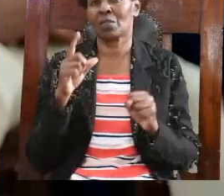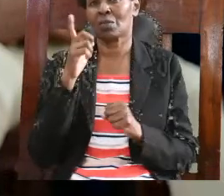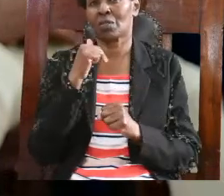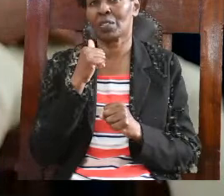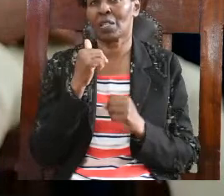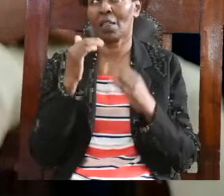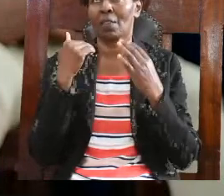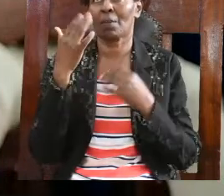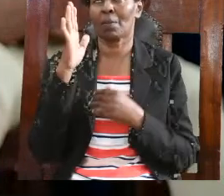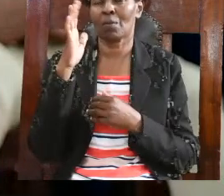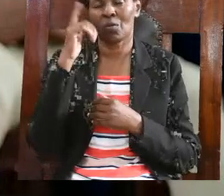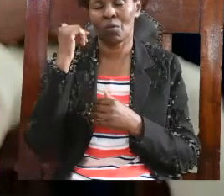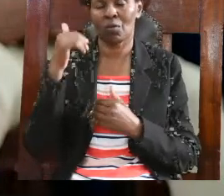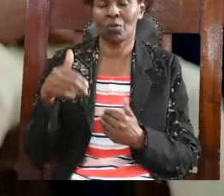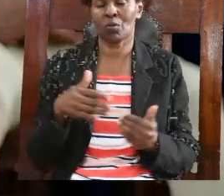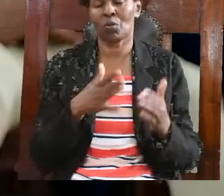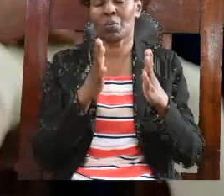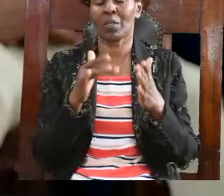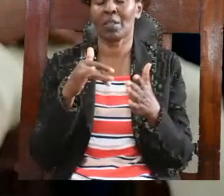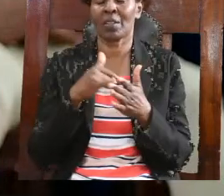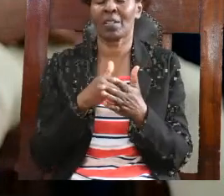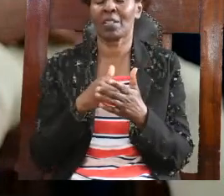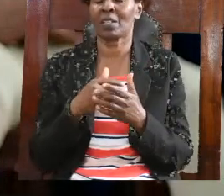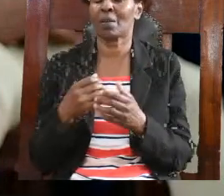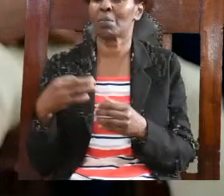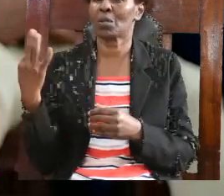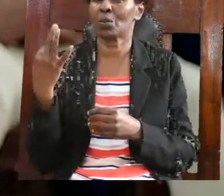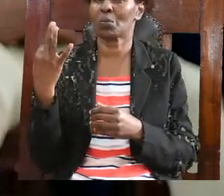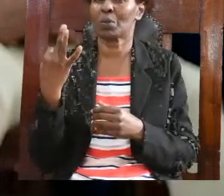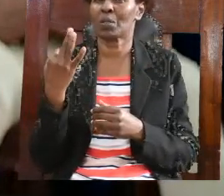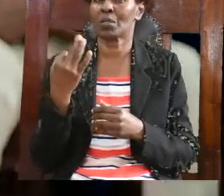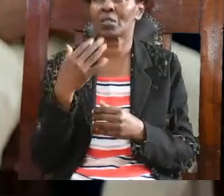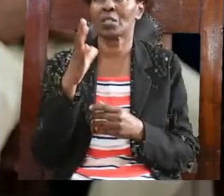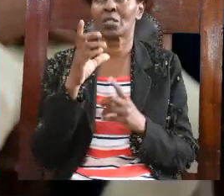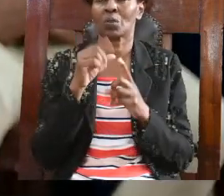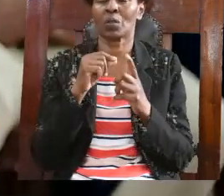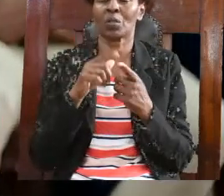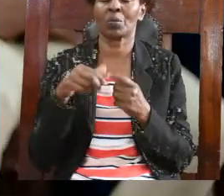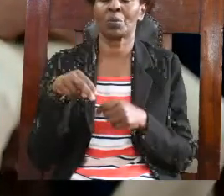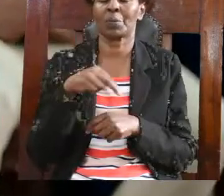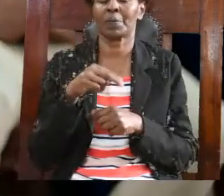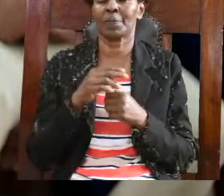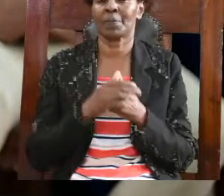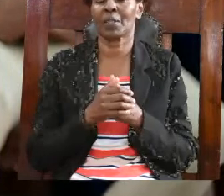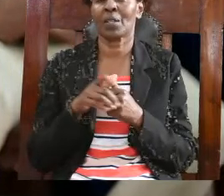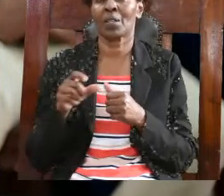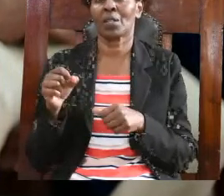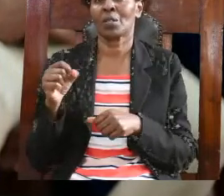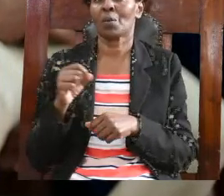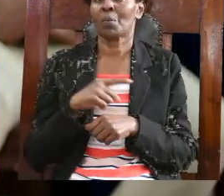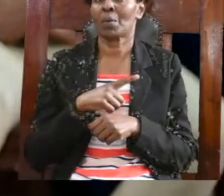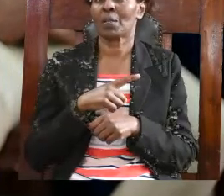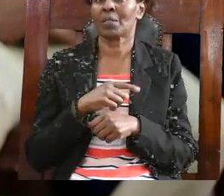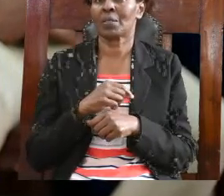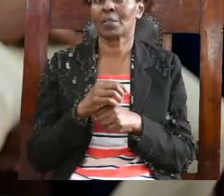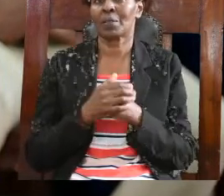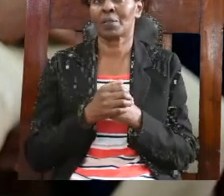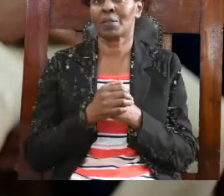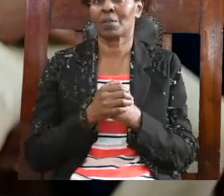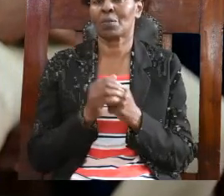kwa kunipa nafasi hii ili kulileta neno lake Mwenyezi Mungu kwetu. Mwezi huu ukiwa ni mwezi